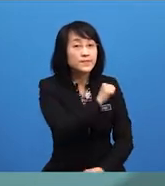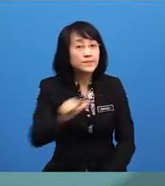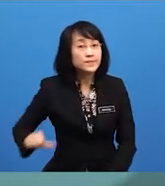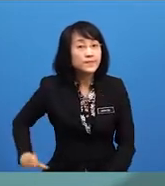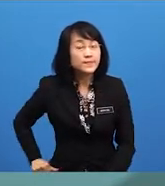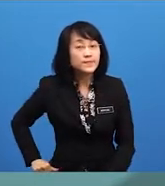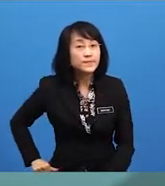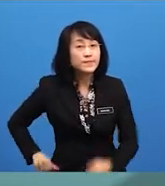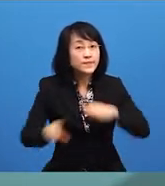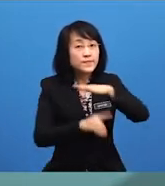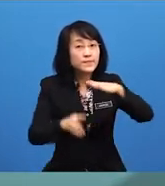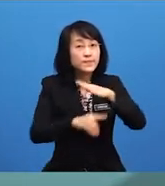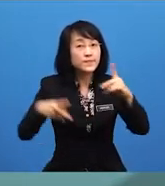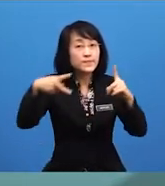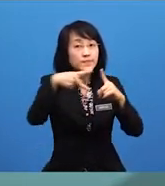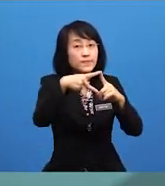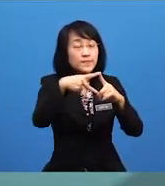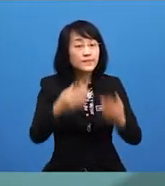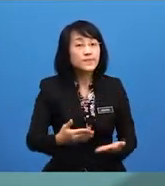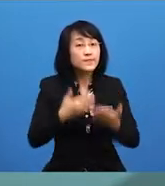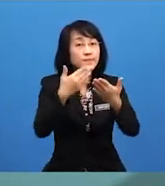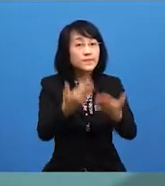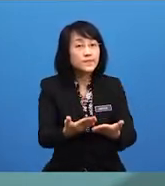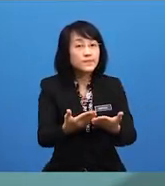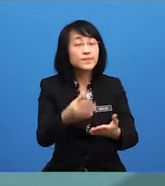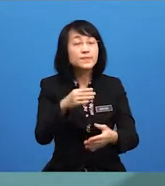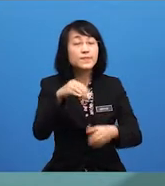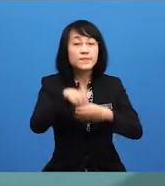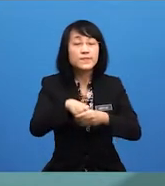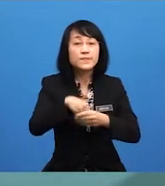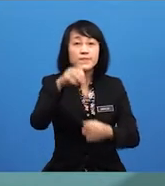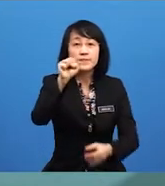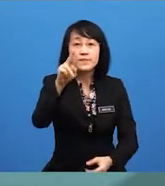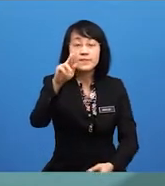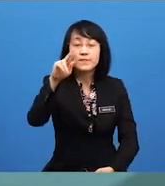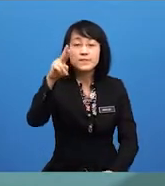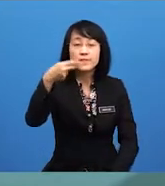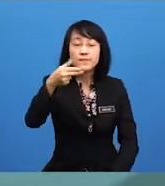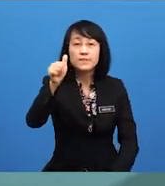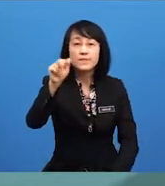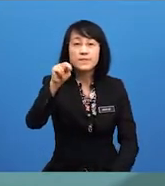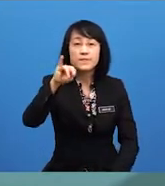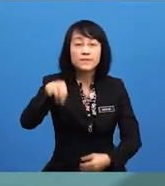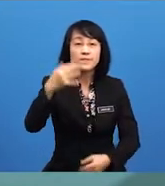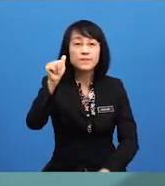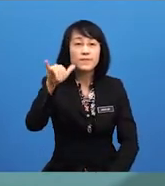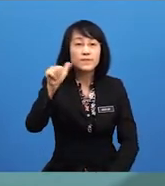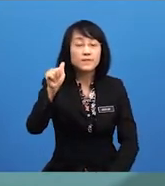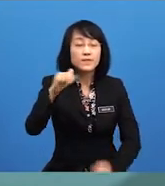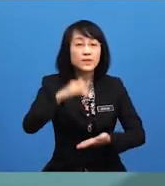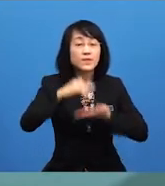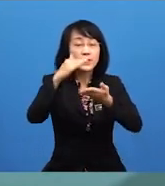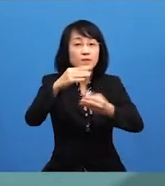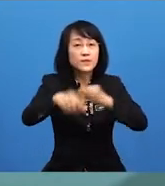berdasarkan kepada cadangan dalam Seruan Jaya Rik yang memaksudkan peruntukan mengenai